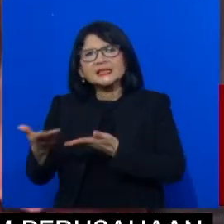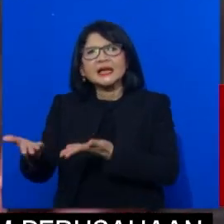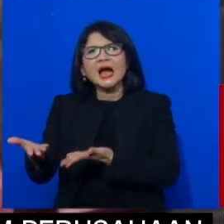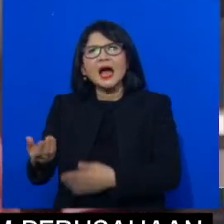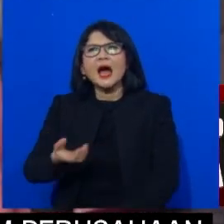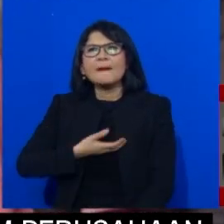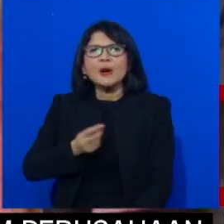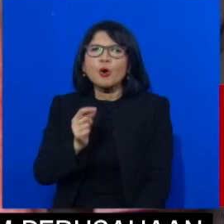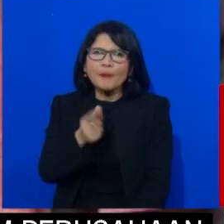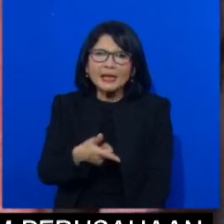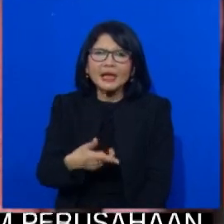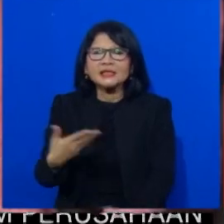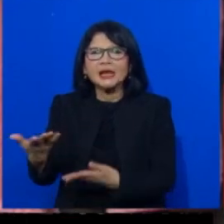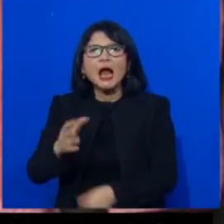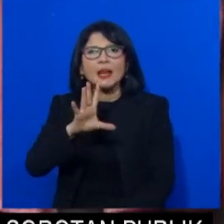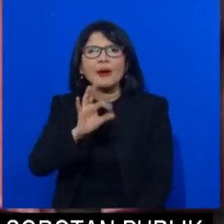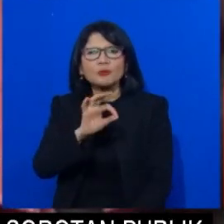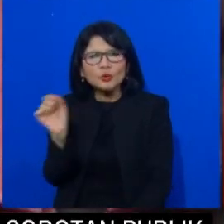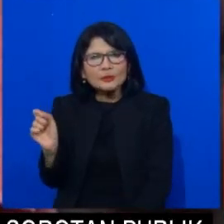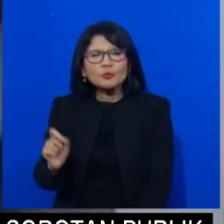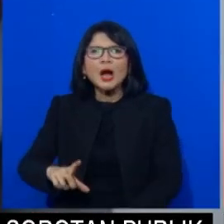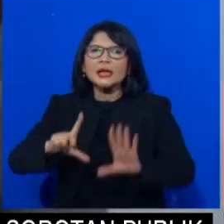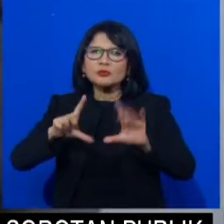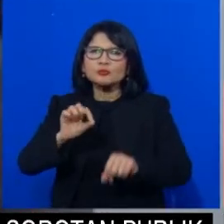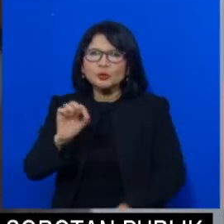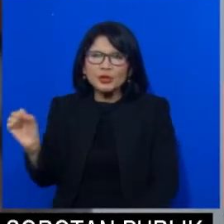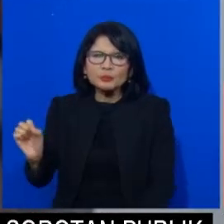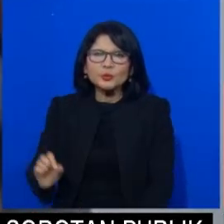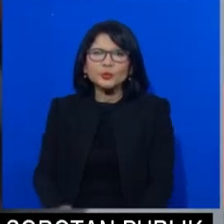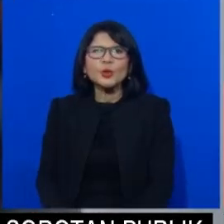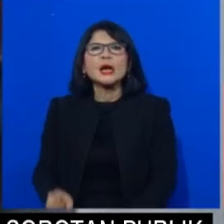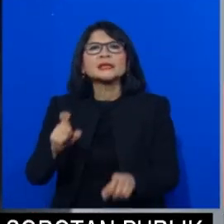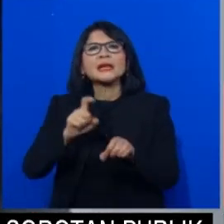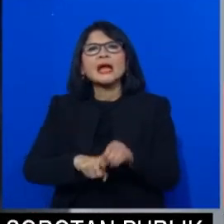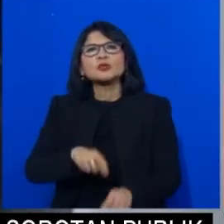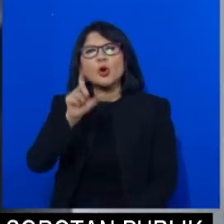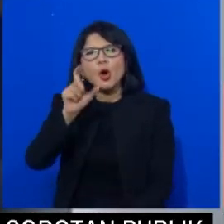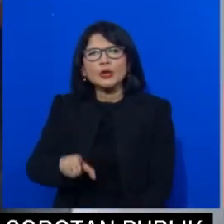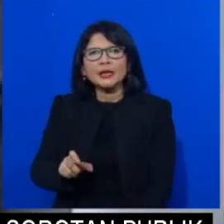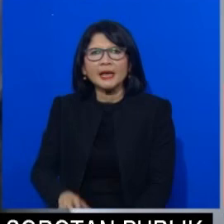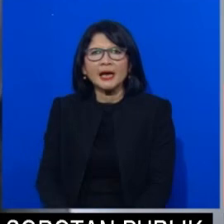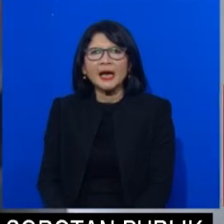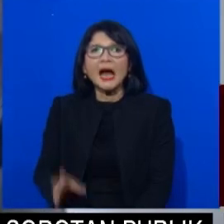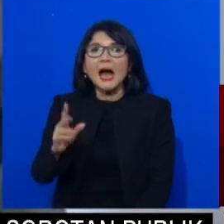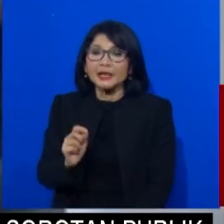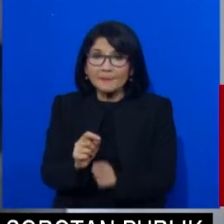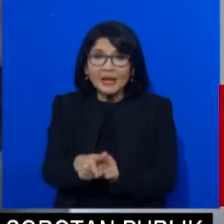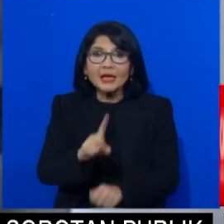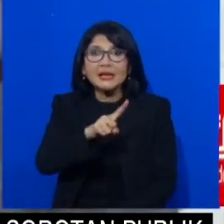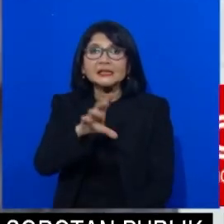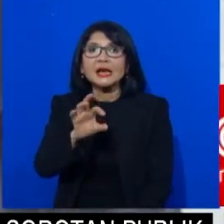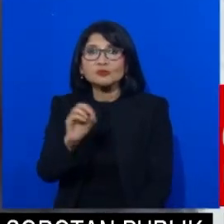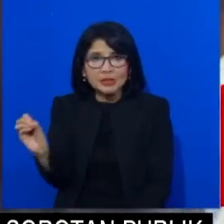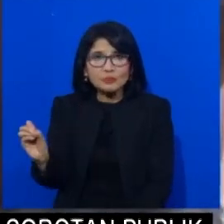ngasih 50, ada yang ngasih 70. Ya tergantung orangnya. Kadang ada yang ngasih 100 juga